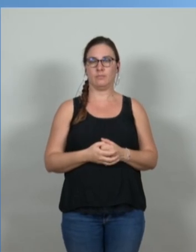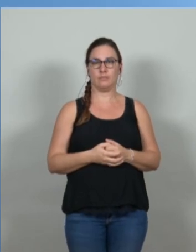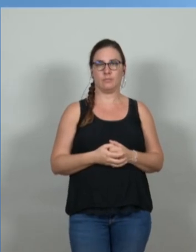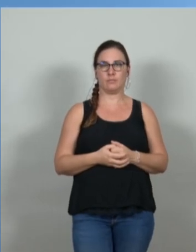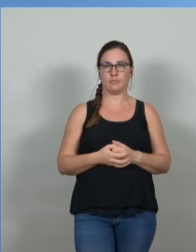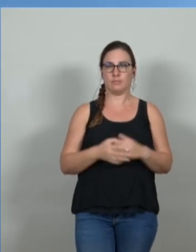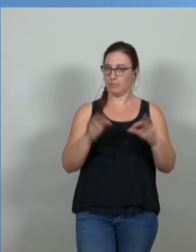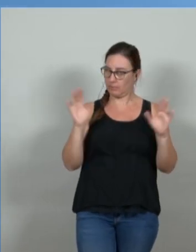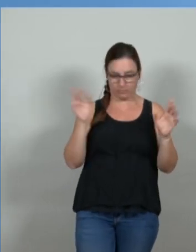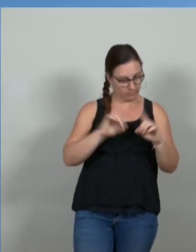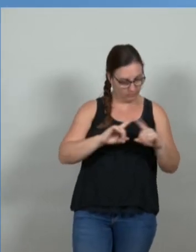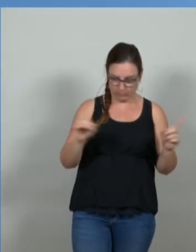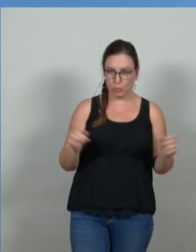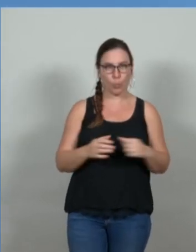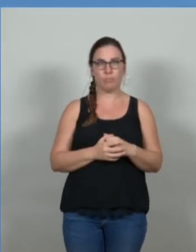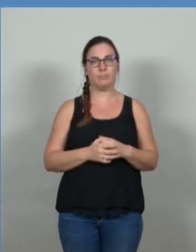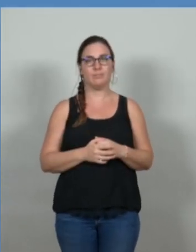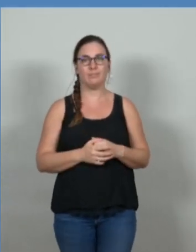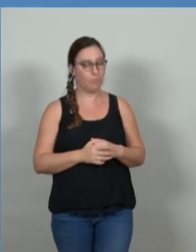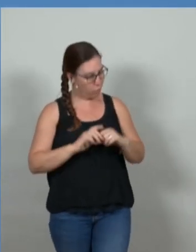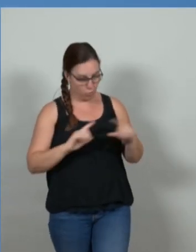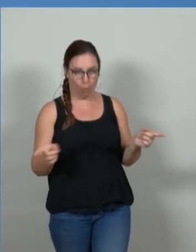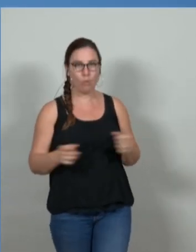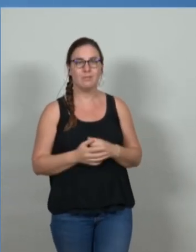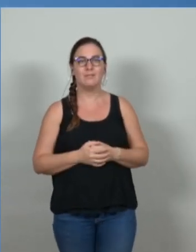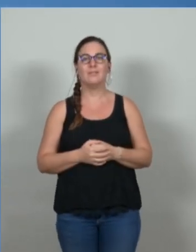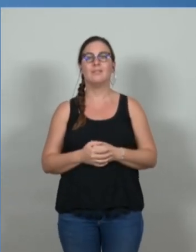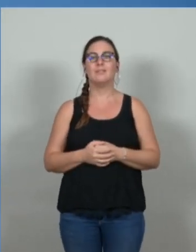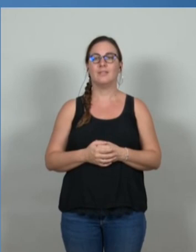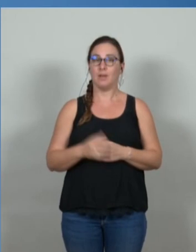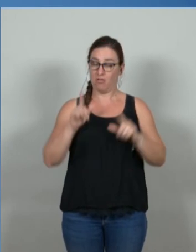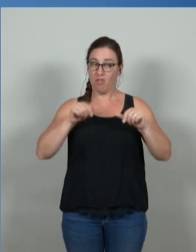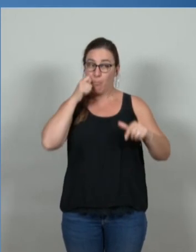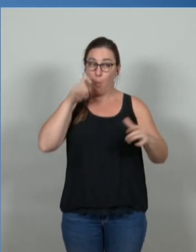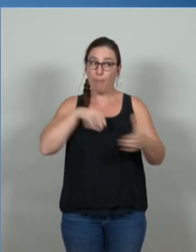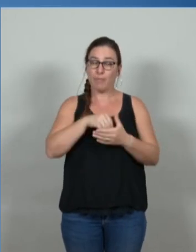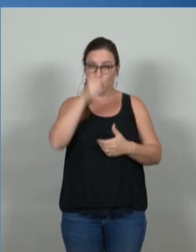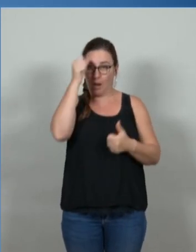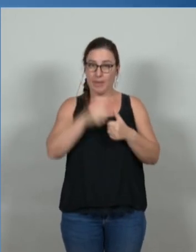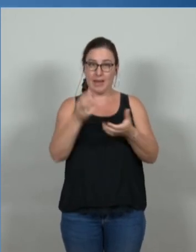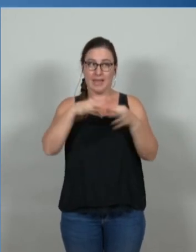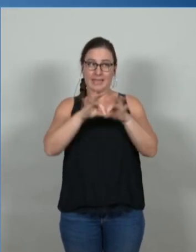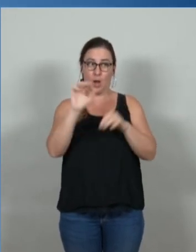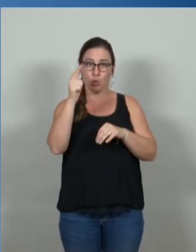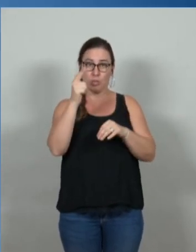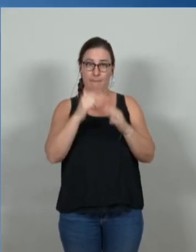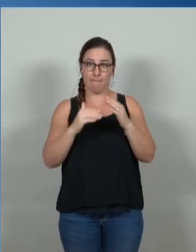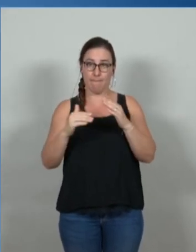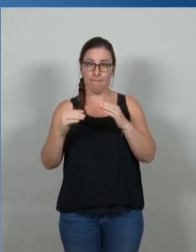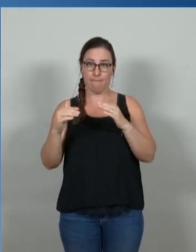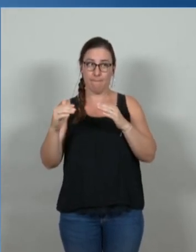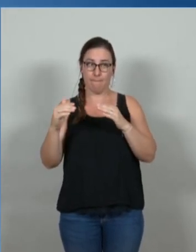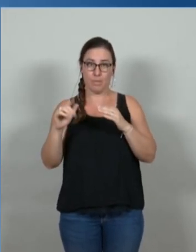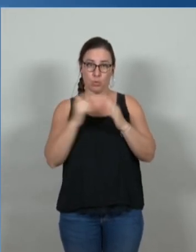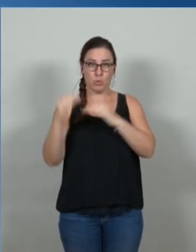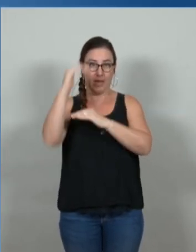c'est non là j'ai non là j'étais clairement là c'était dans la salle du 12e c'était dans la salle du 12e